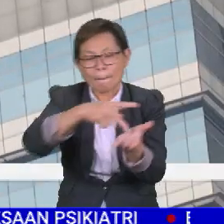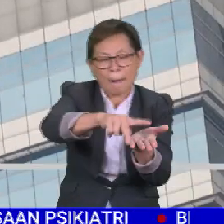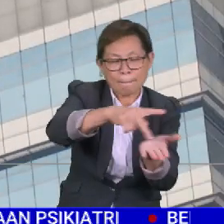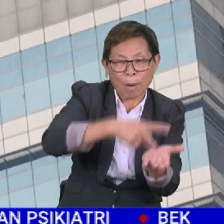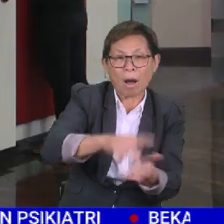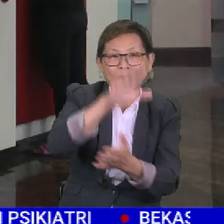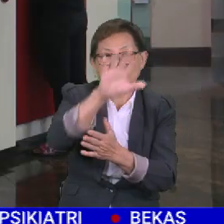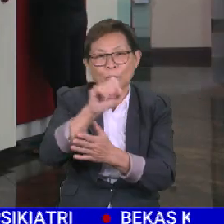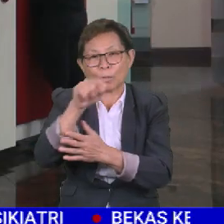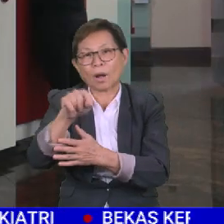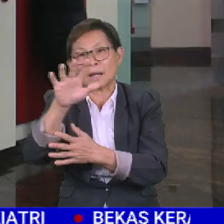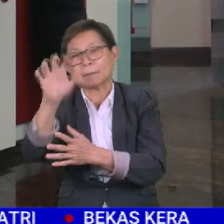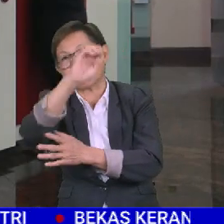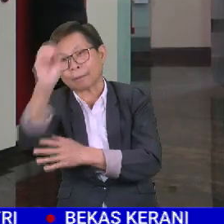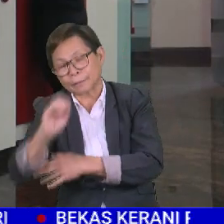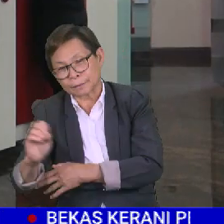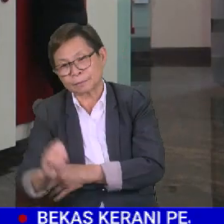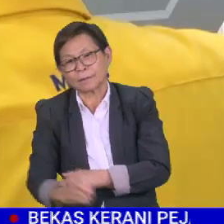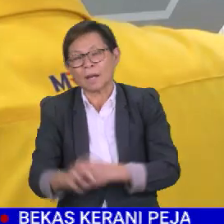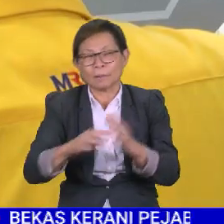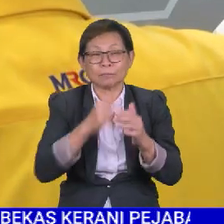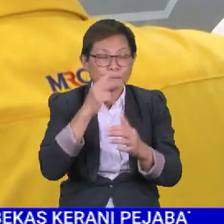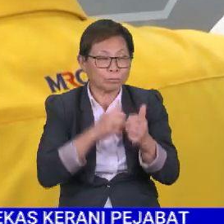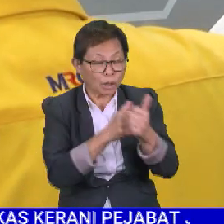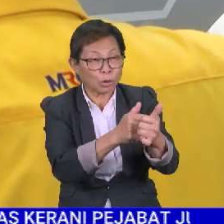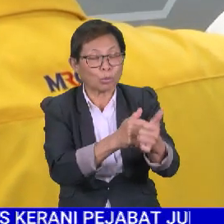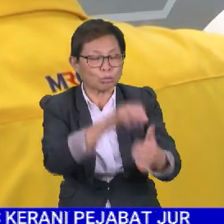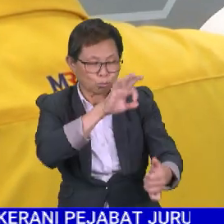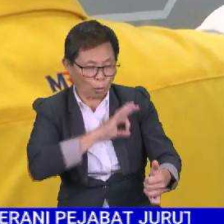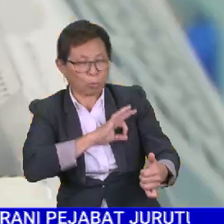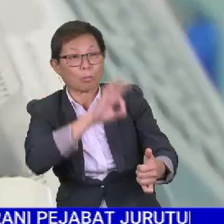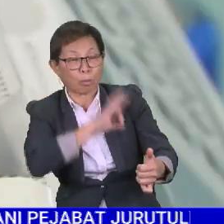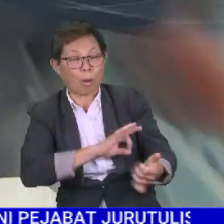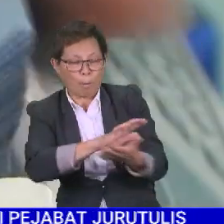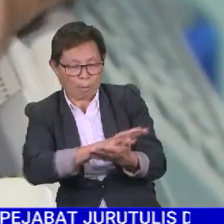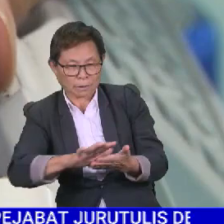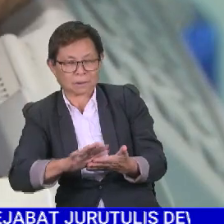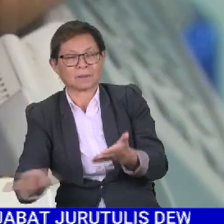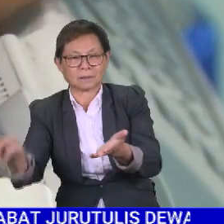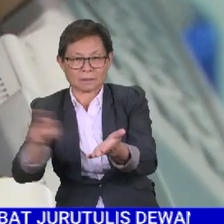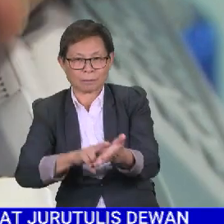sebanyak 50-an 500 berdasarkan keuntungan bersih Yang dilaporkan